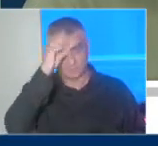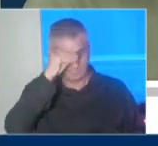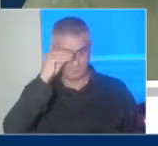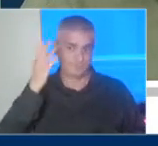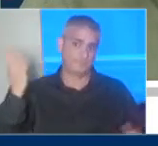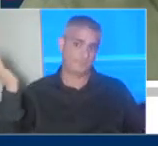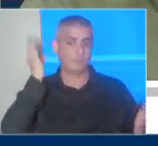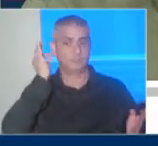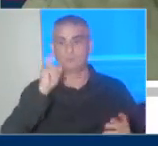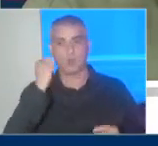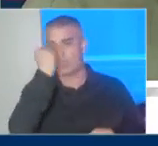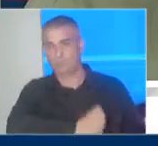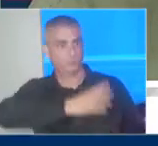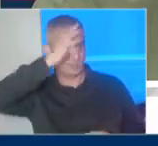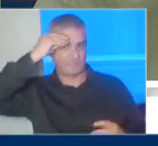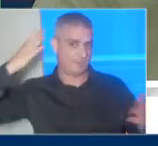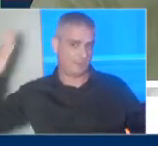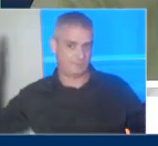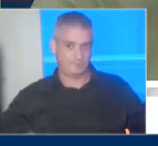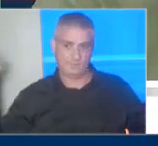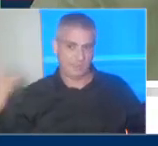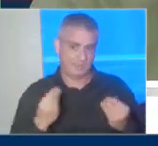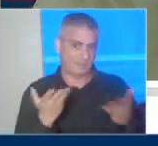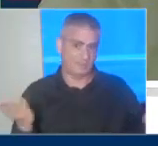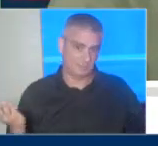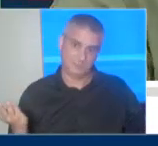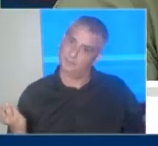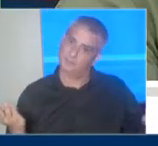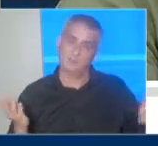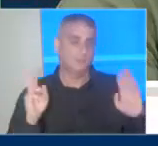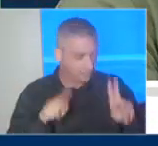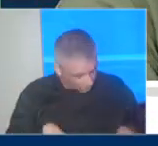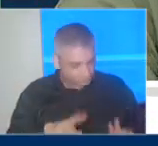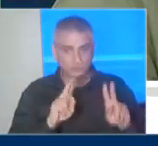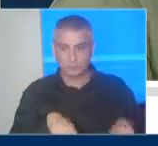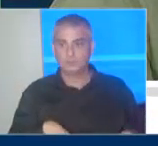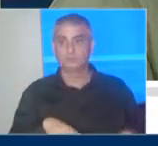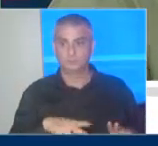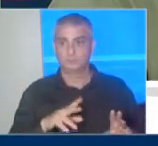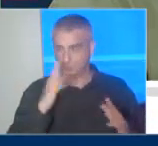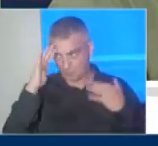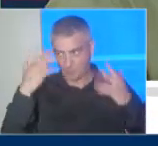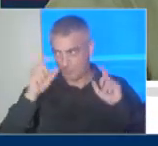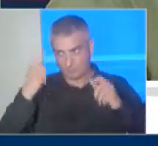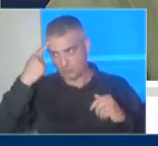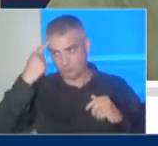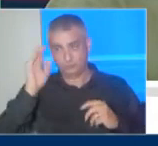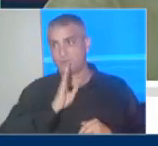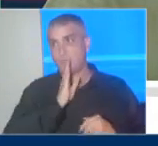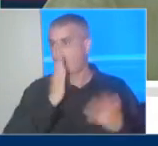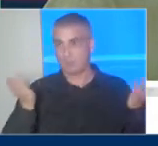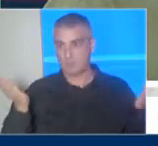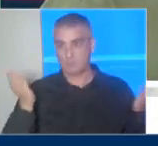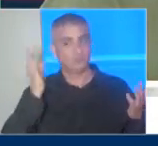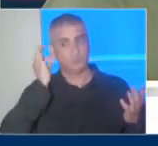גברים. נשים אינן רוצחות גברים, אוקיי? אין דבר כזה. קודם כל, יש גם כאלה. זה פשוט, זה עלול לבלבל אנשים לחשוב שיש בעיה